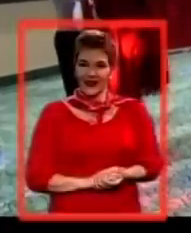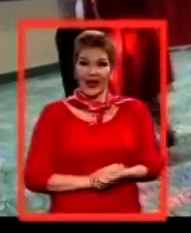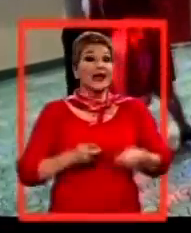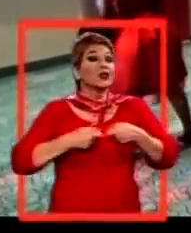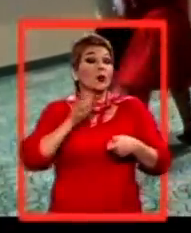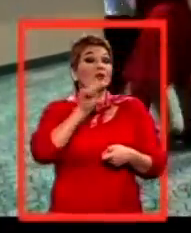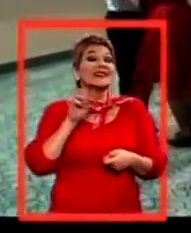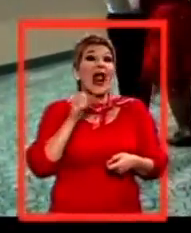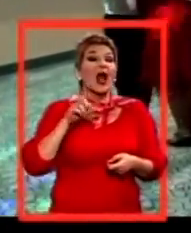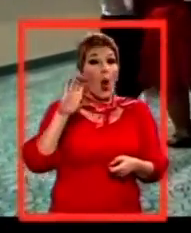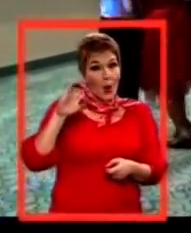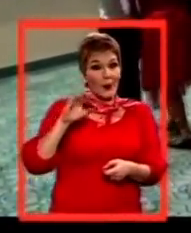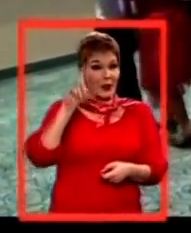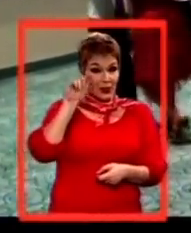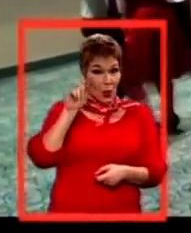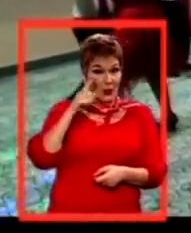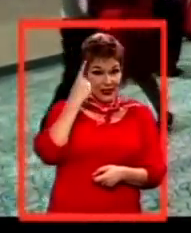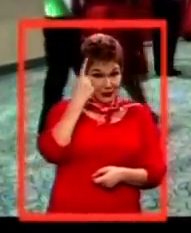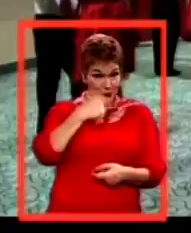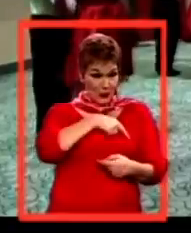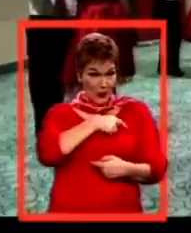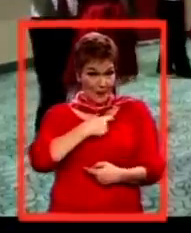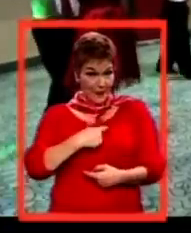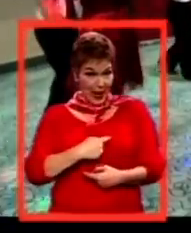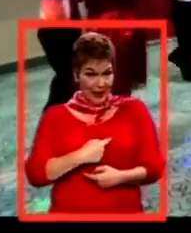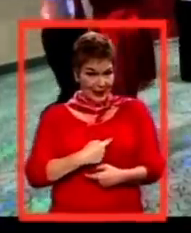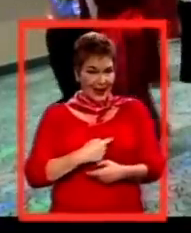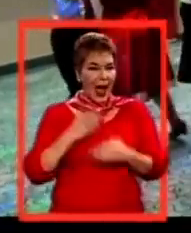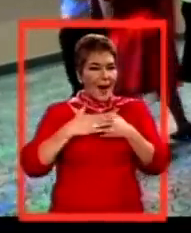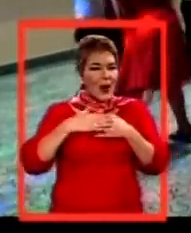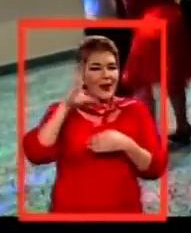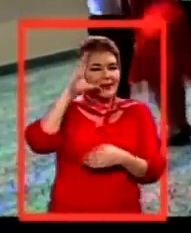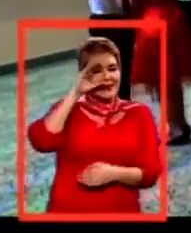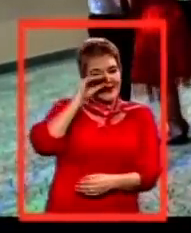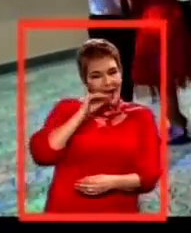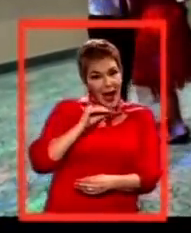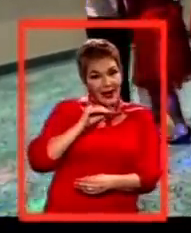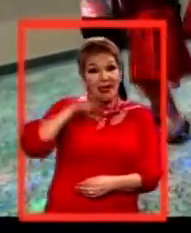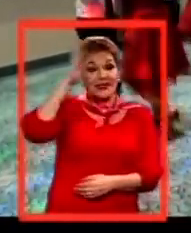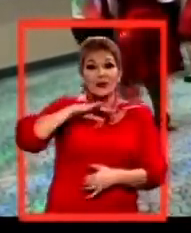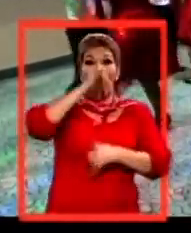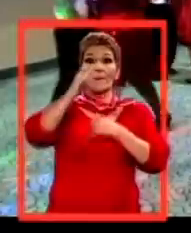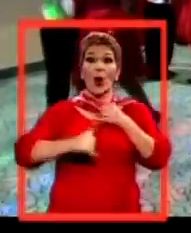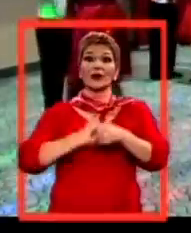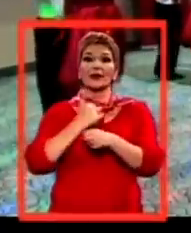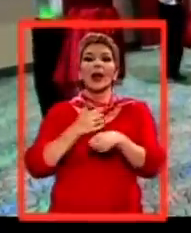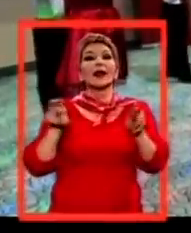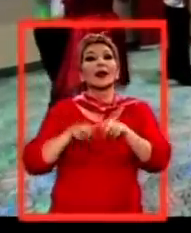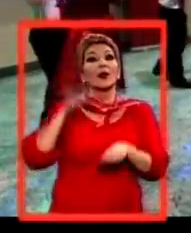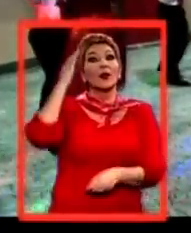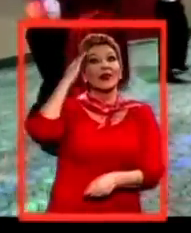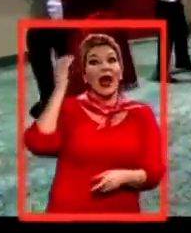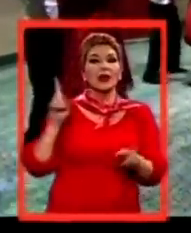Domnule Zelco, 21 martie, spre seară deja, ziua mondială, sindrom